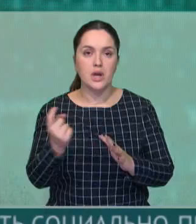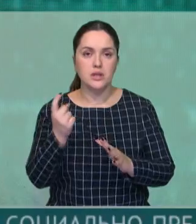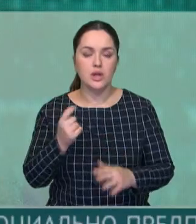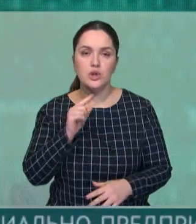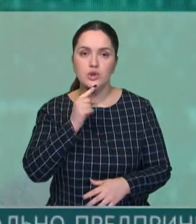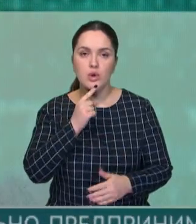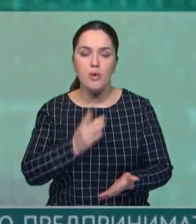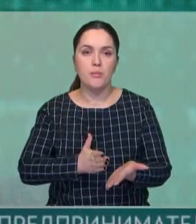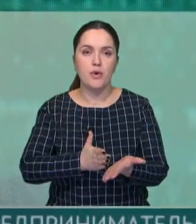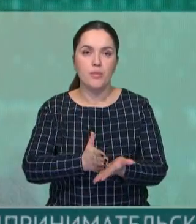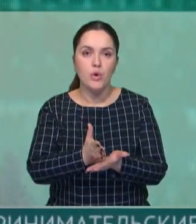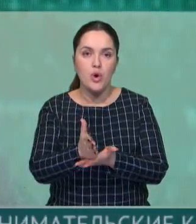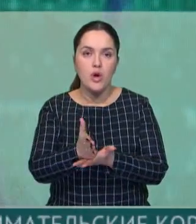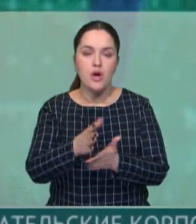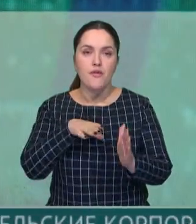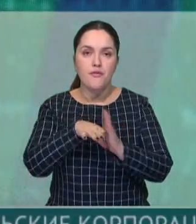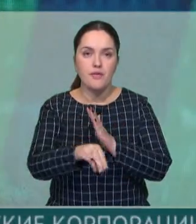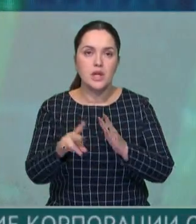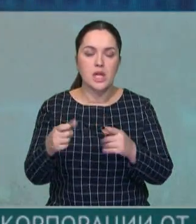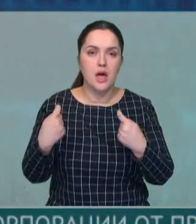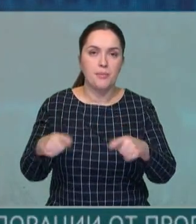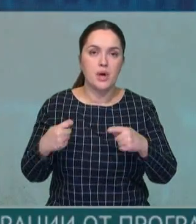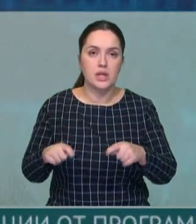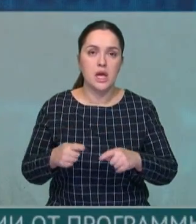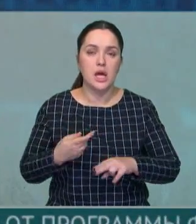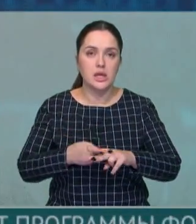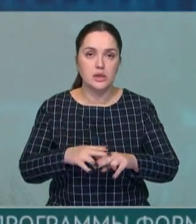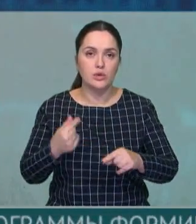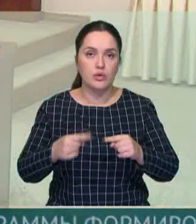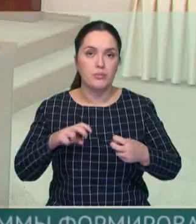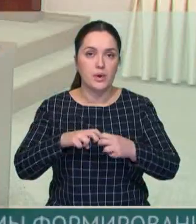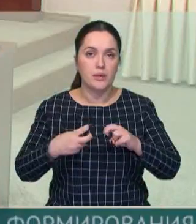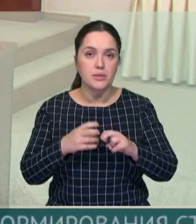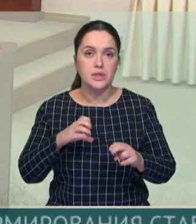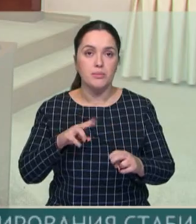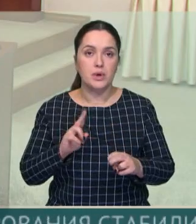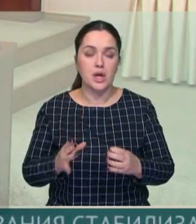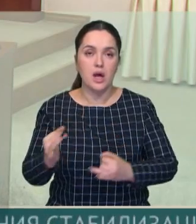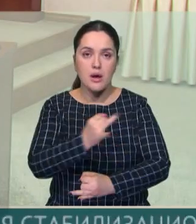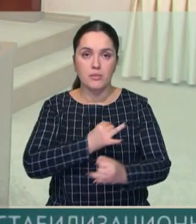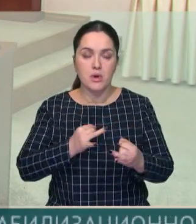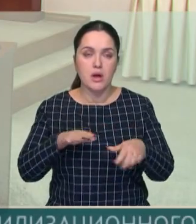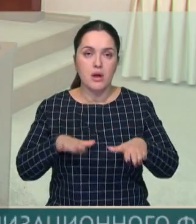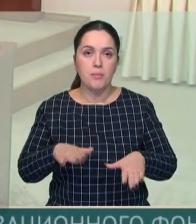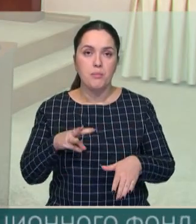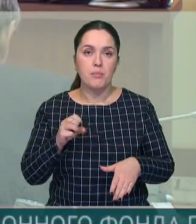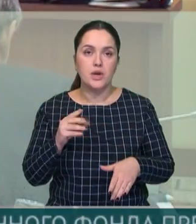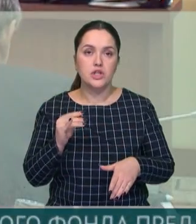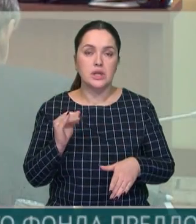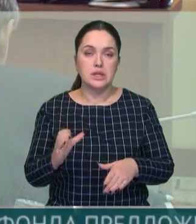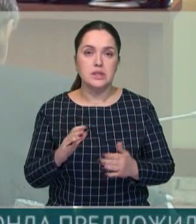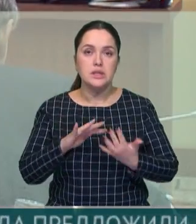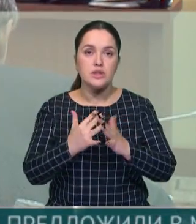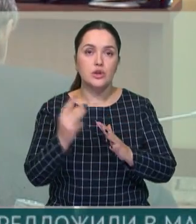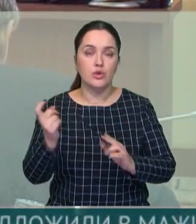и сложность прямого выхода на потребителя. Эти и другие проблемы СПК обсудили сегодня в Мажилисе.